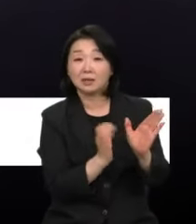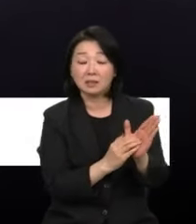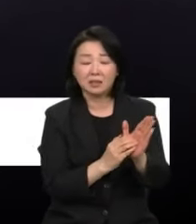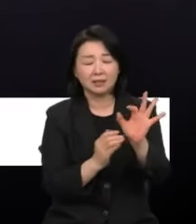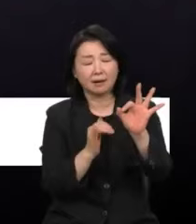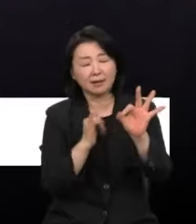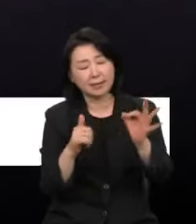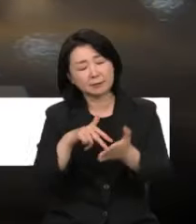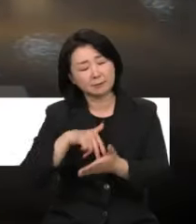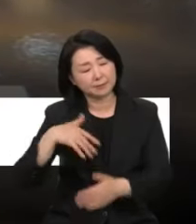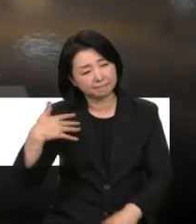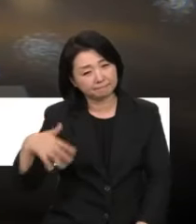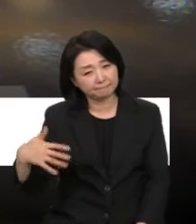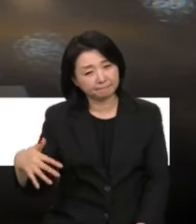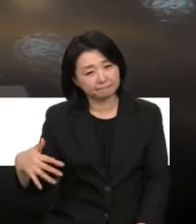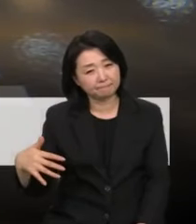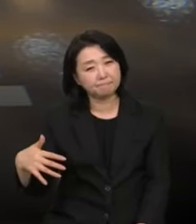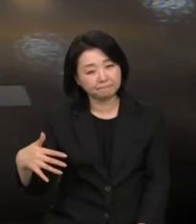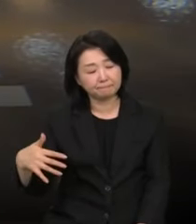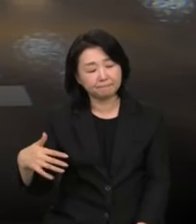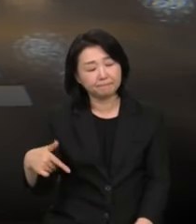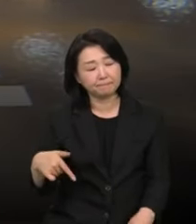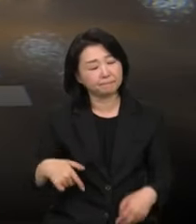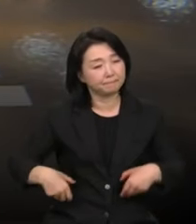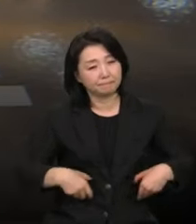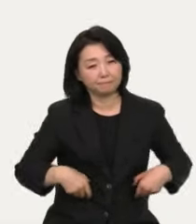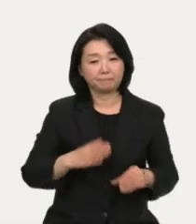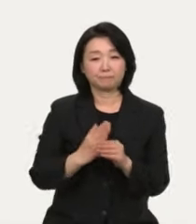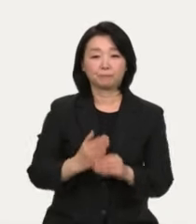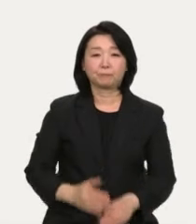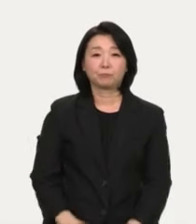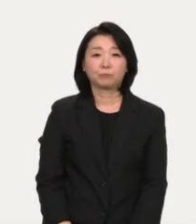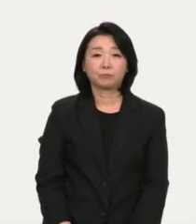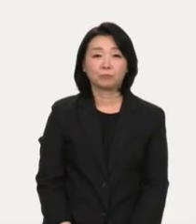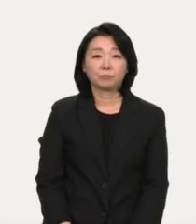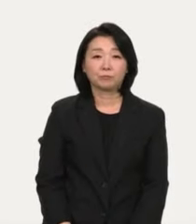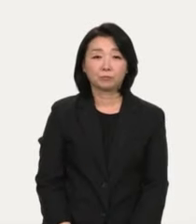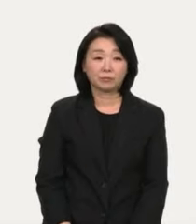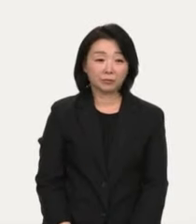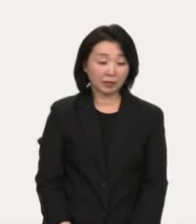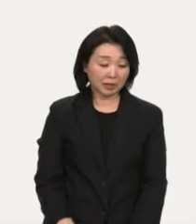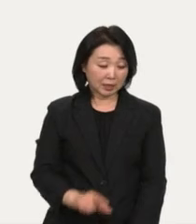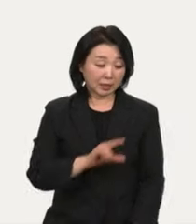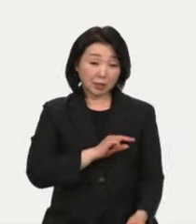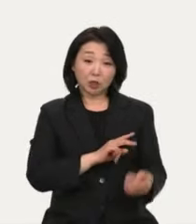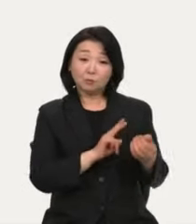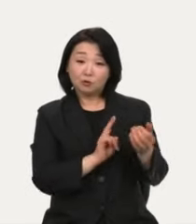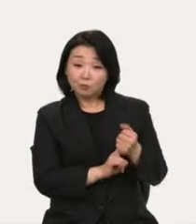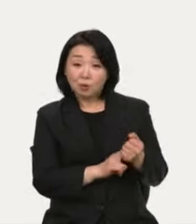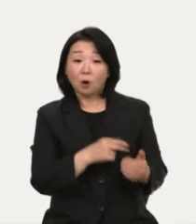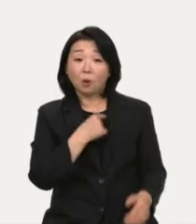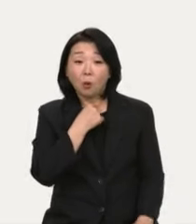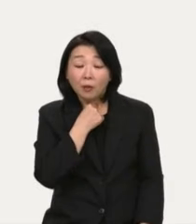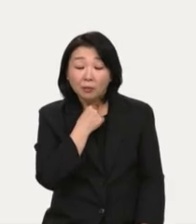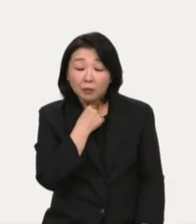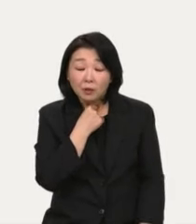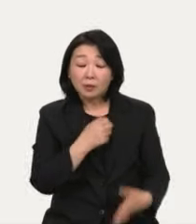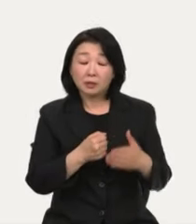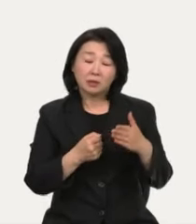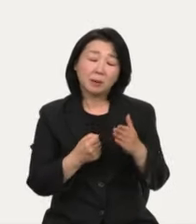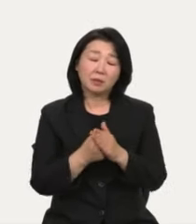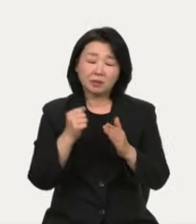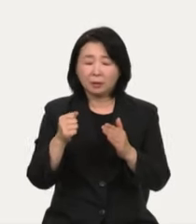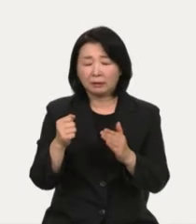10명은 아직 입장을 정하지 못했다며 유보적 입장을 보였습니다. 익명을 요구한 재선 의원은 표결에서 이탈표가 나오면